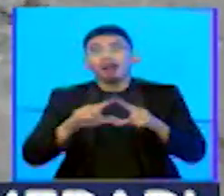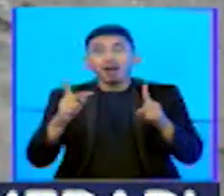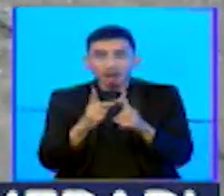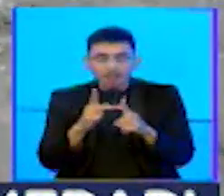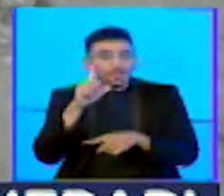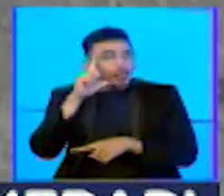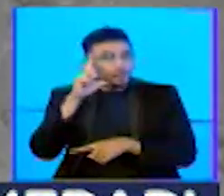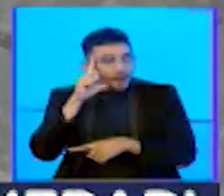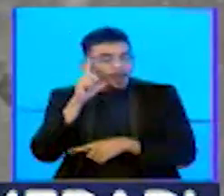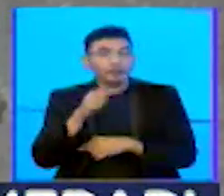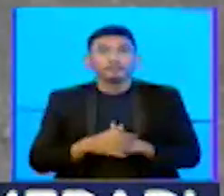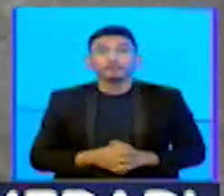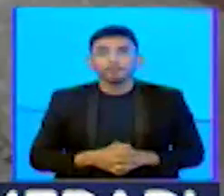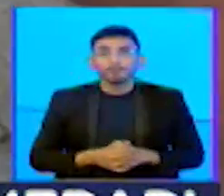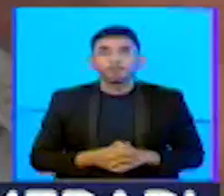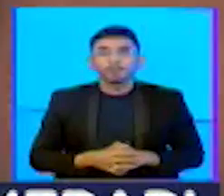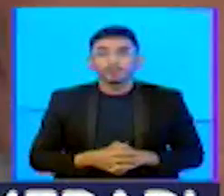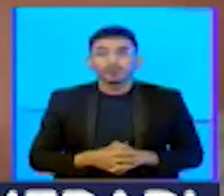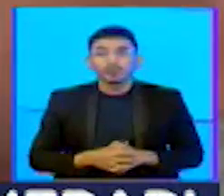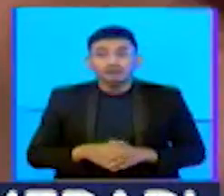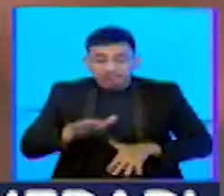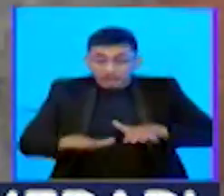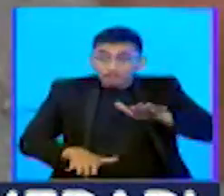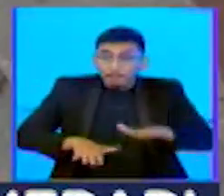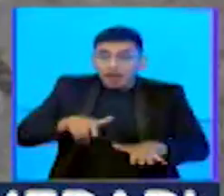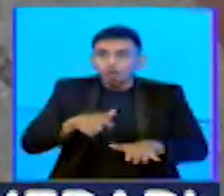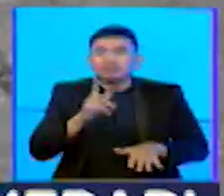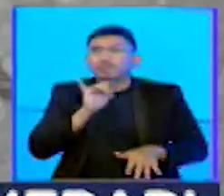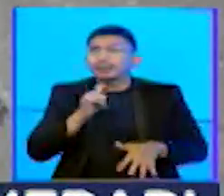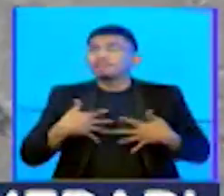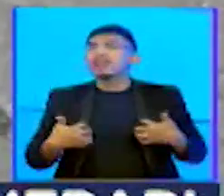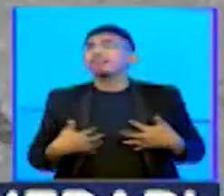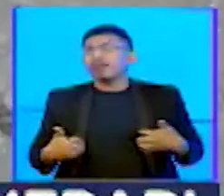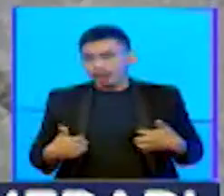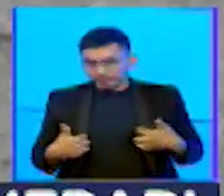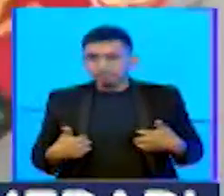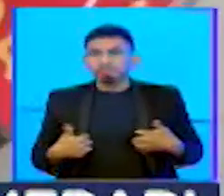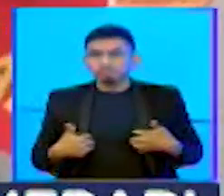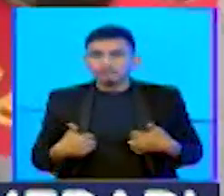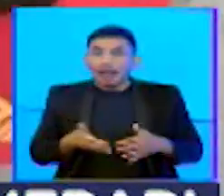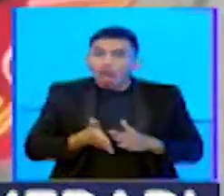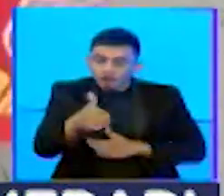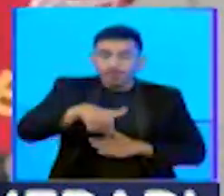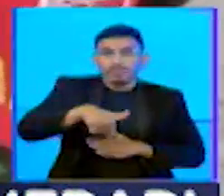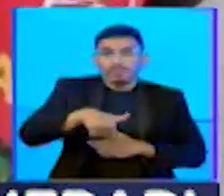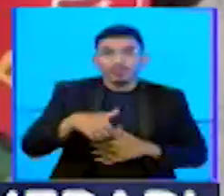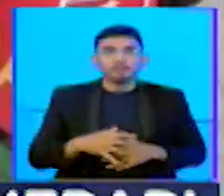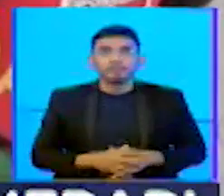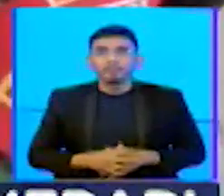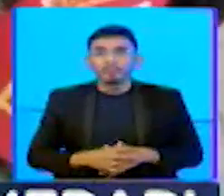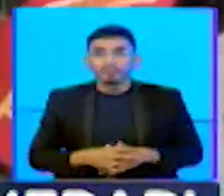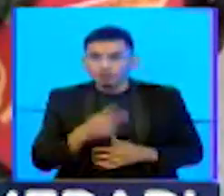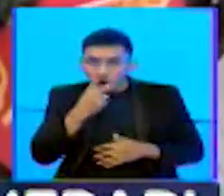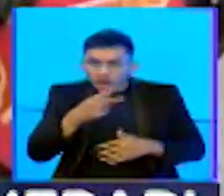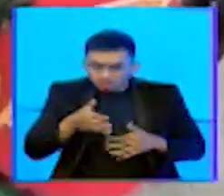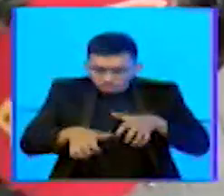Yogyakarta. Dari tapak kaki diduga adalah milik macan tutul yang melintas di jalur evakuasi. Banyaknya temuan tapak kaki diperkirakan